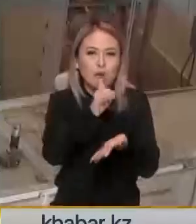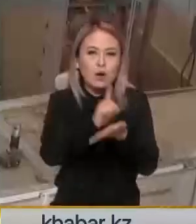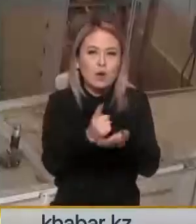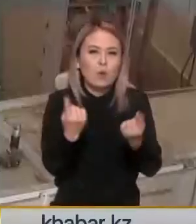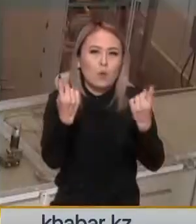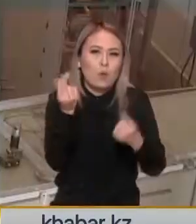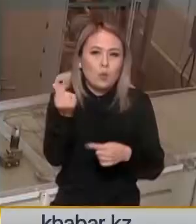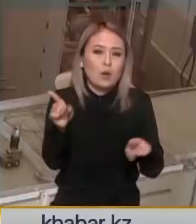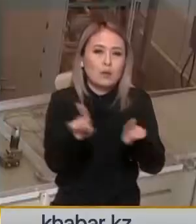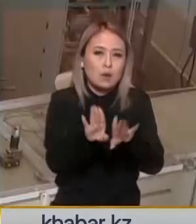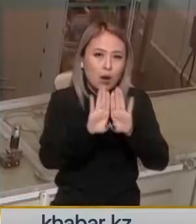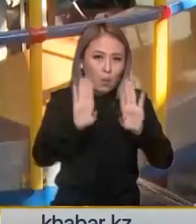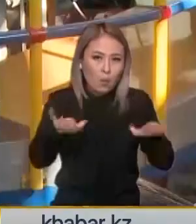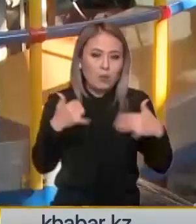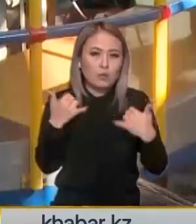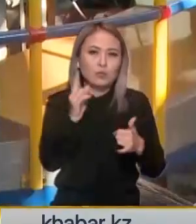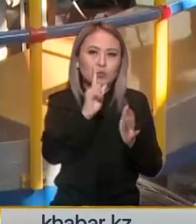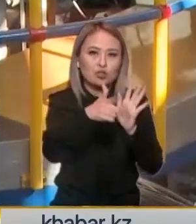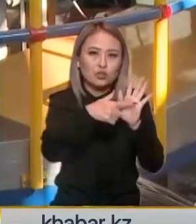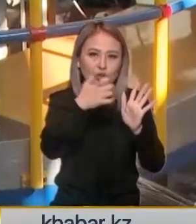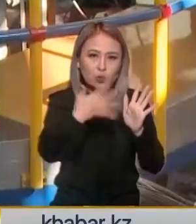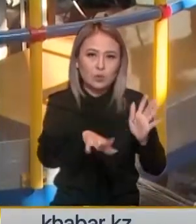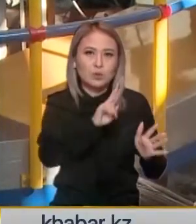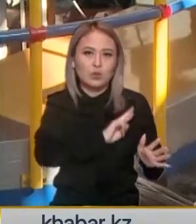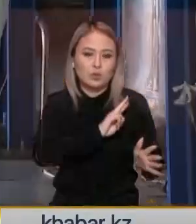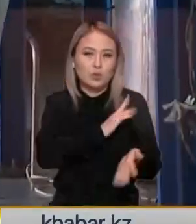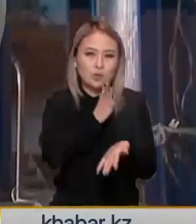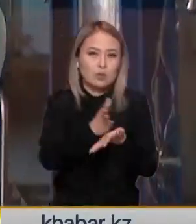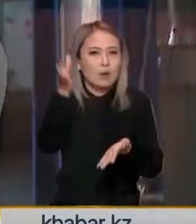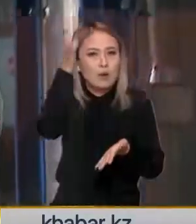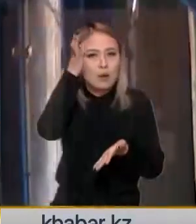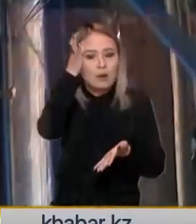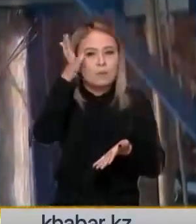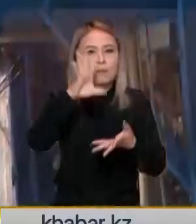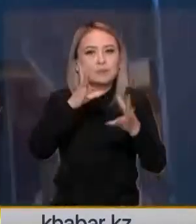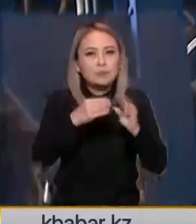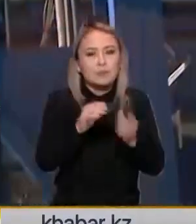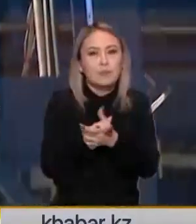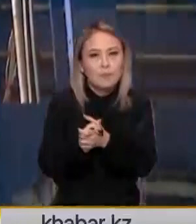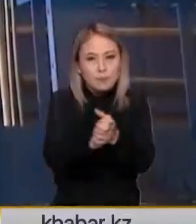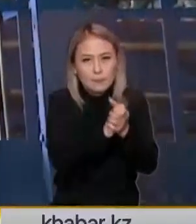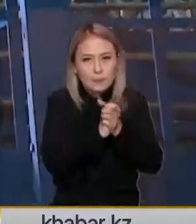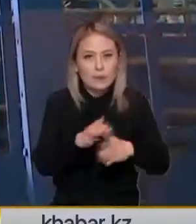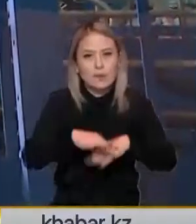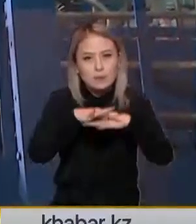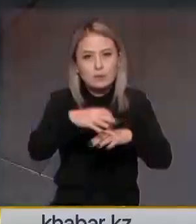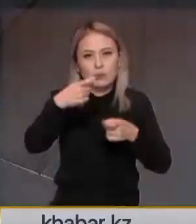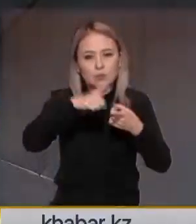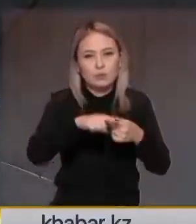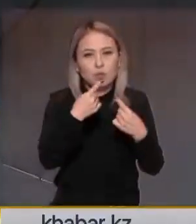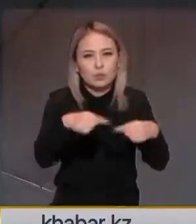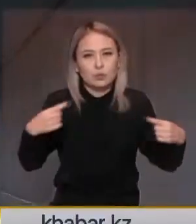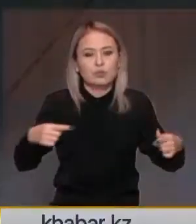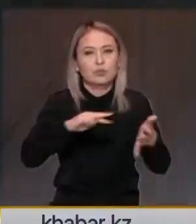төлеуші мекемеде солар. Онда бүгінде 1750 қызметкер жұмыс істейді. Ғалымдар атомды бейбіт мақсатта қолдануға байланысты